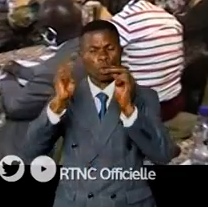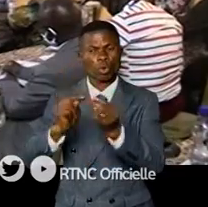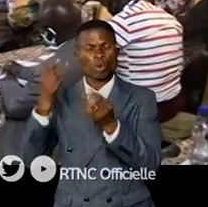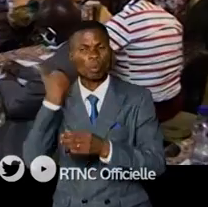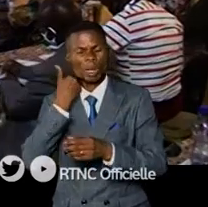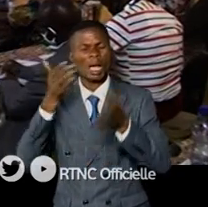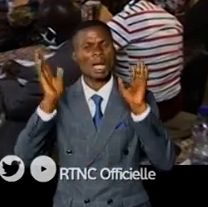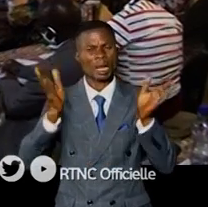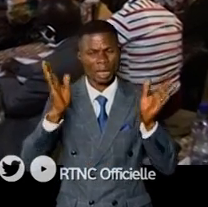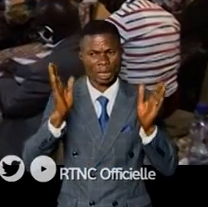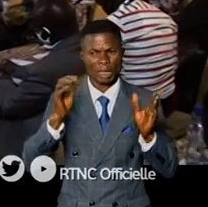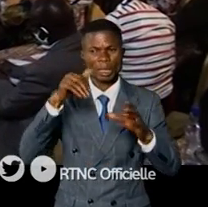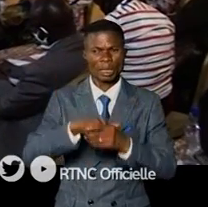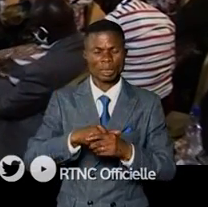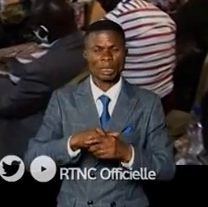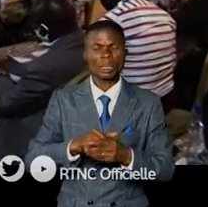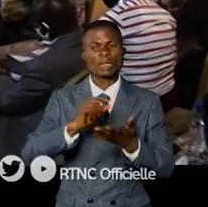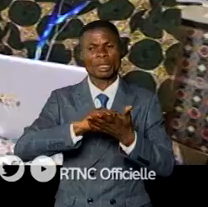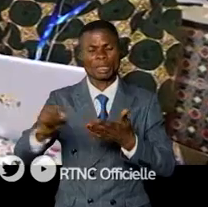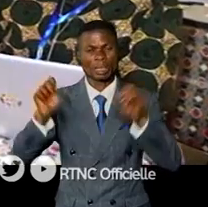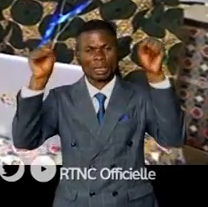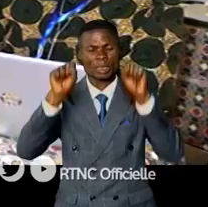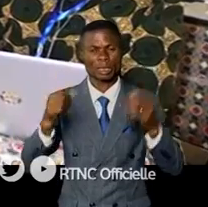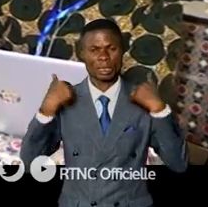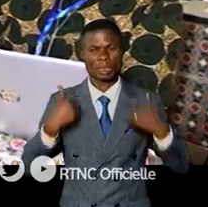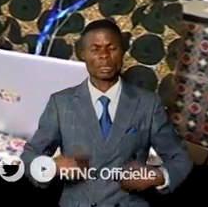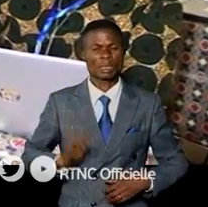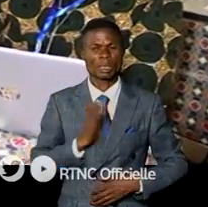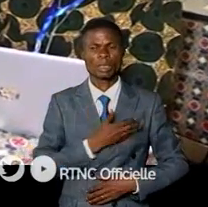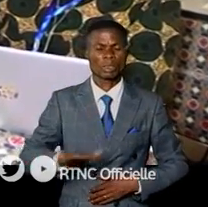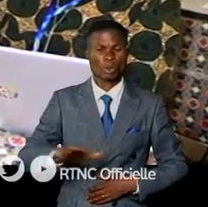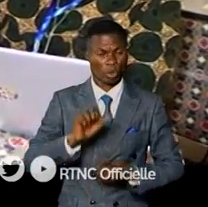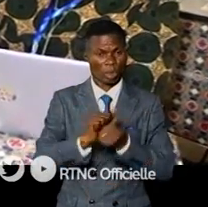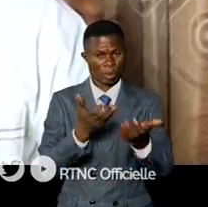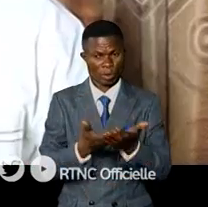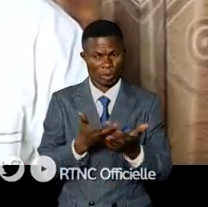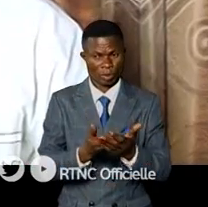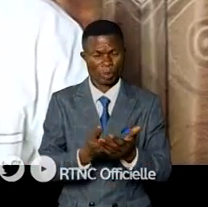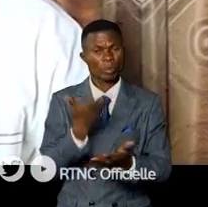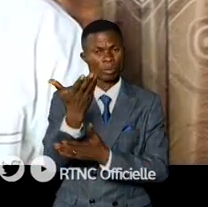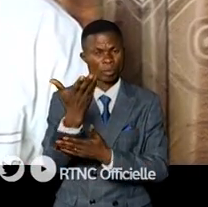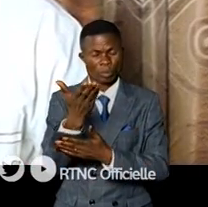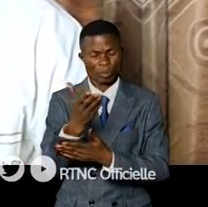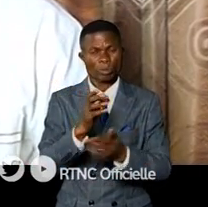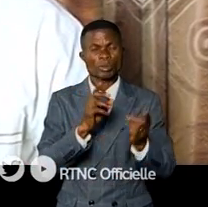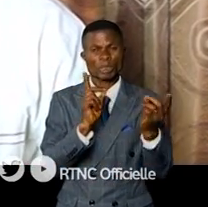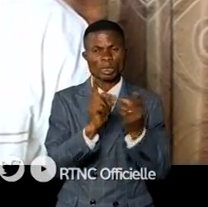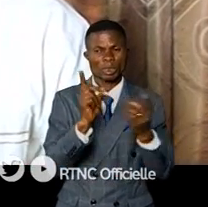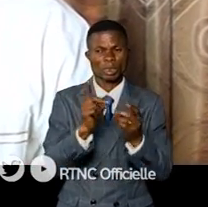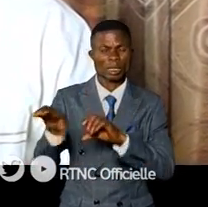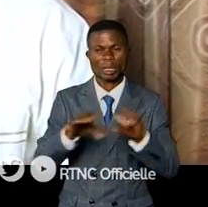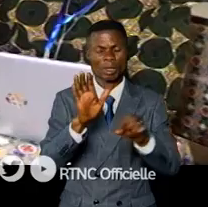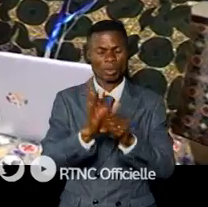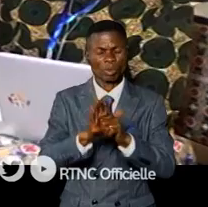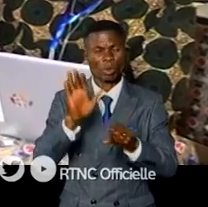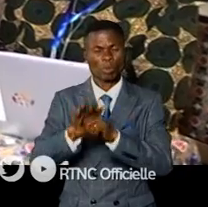un impact négatif sur la résilience du système sanitaire du pays. Cette situation nécessite l'approche multisectorielle,